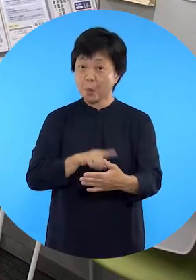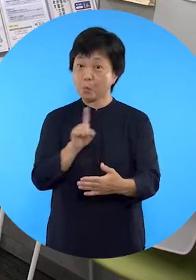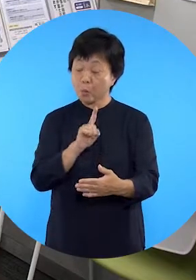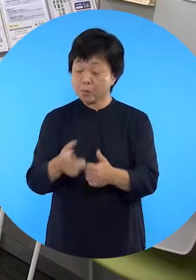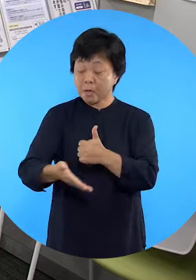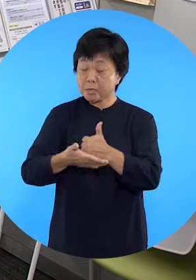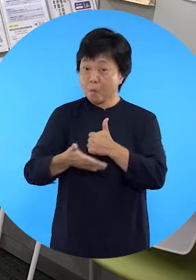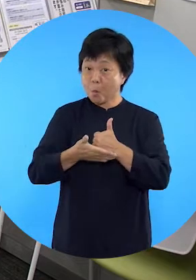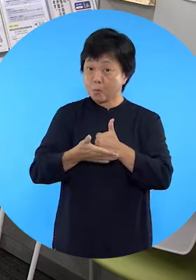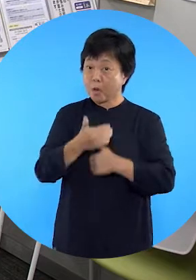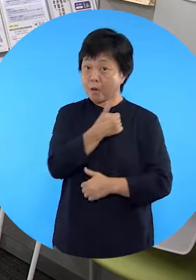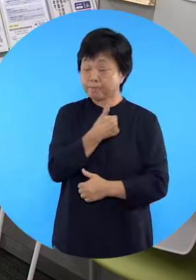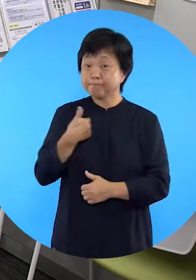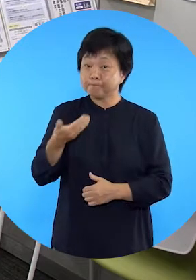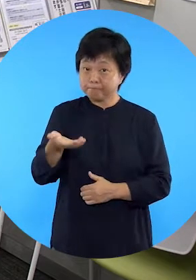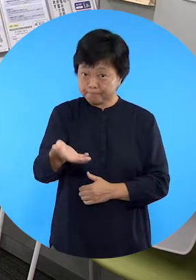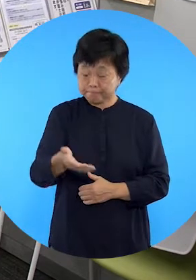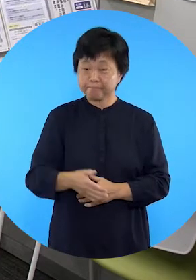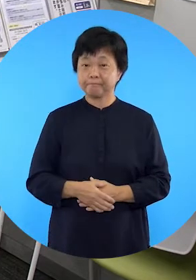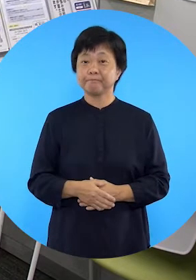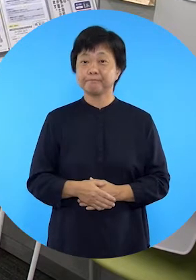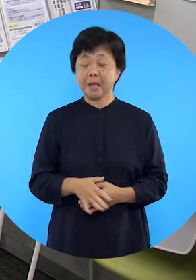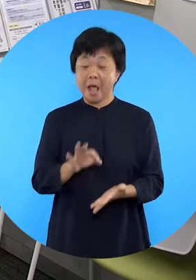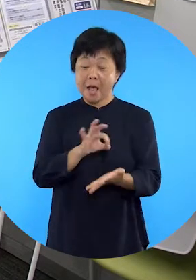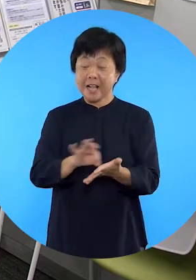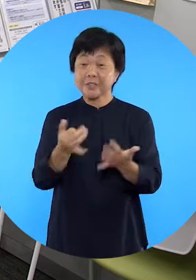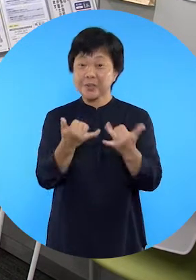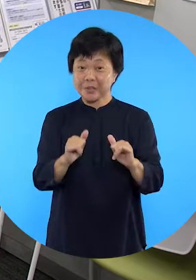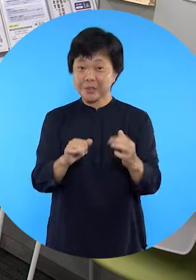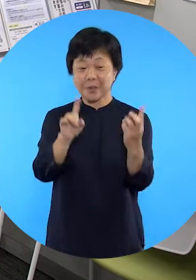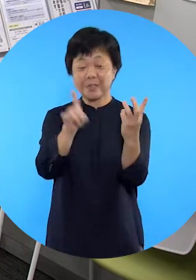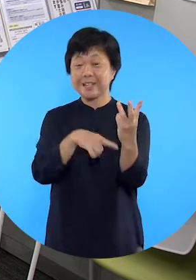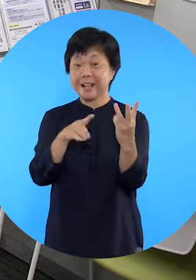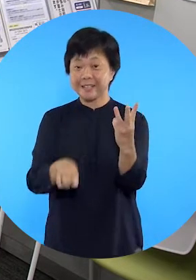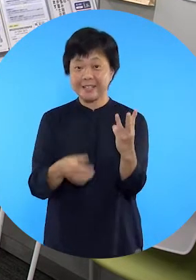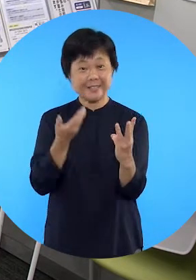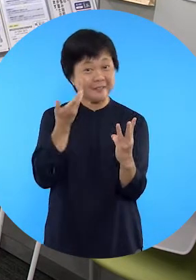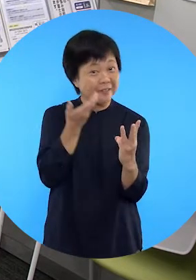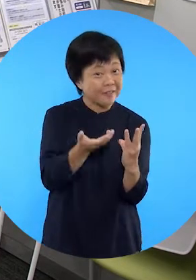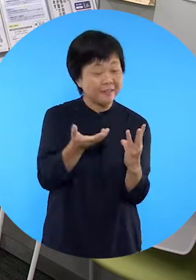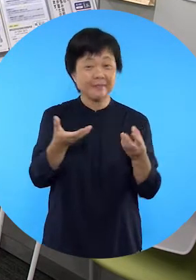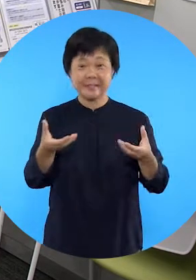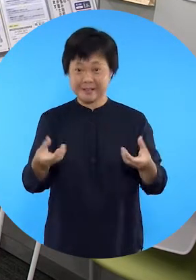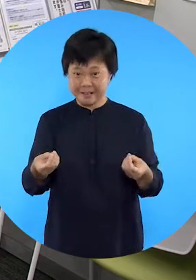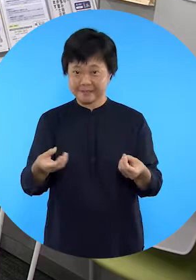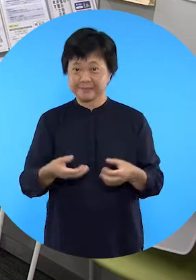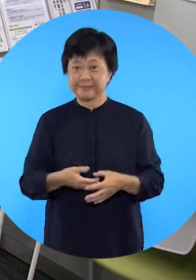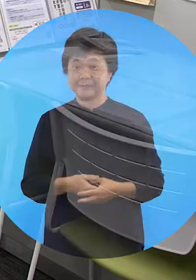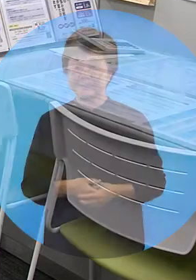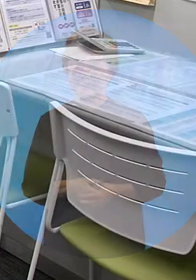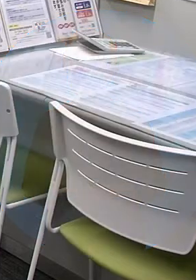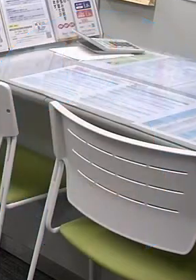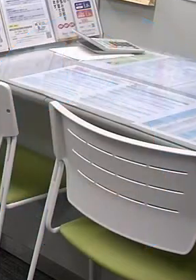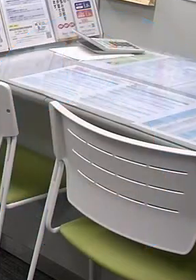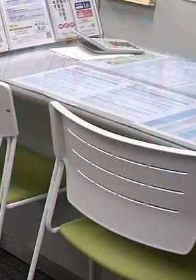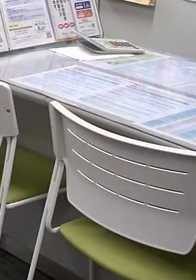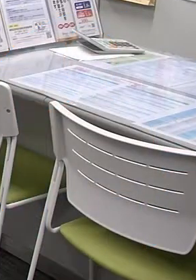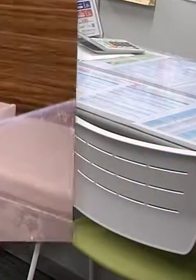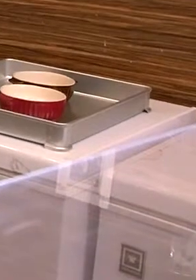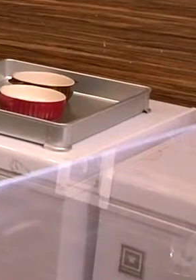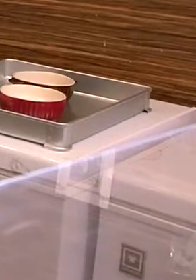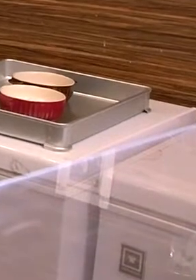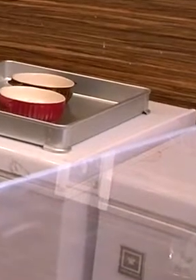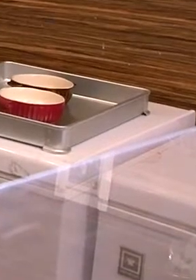具体的にどんなサポートが得られるのでしょうか。練馬サポを活用した3人にお話を聞きました。